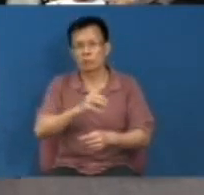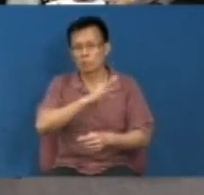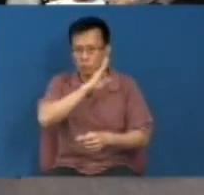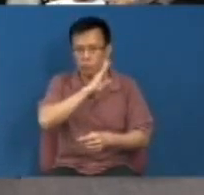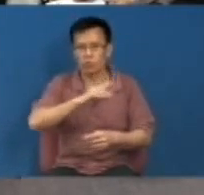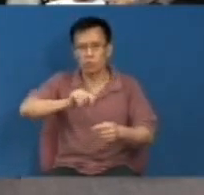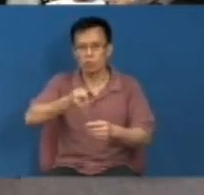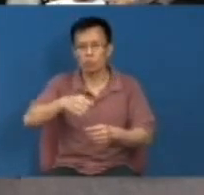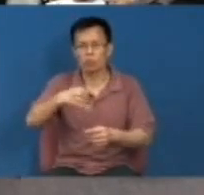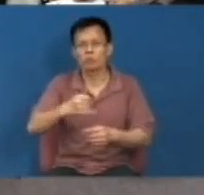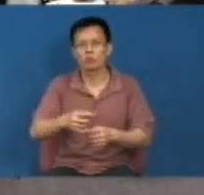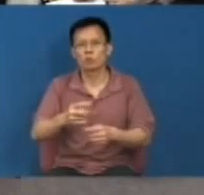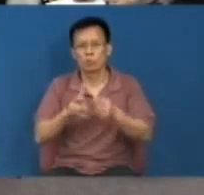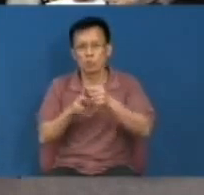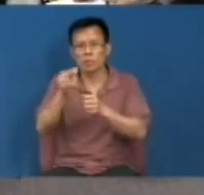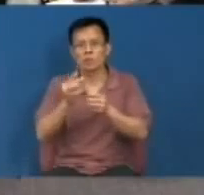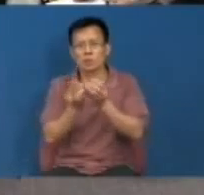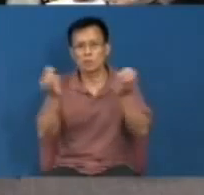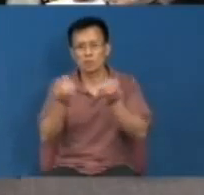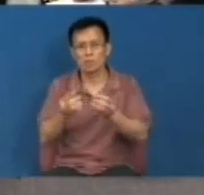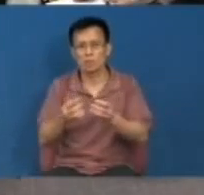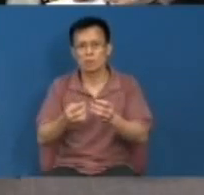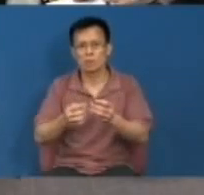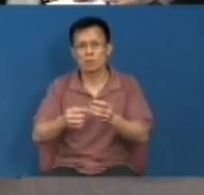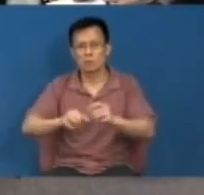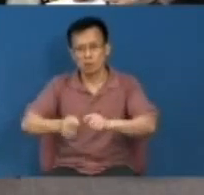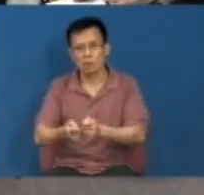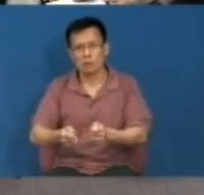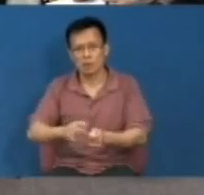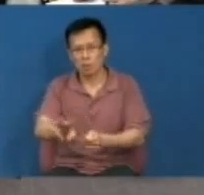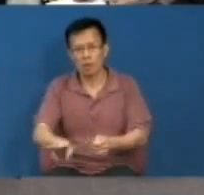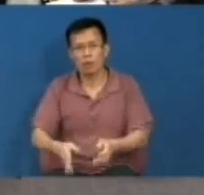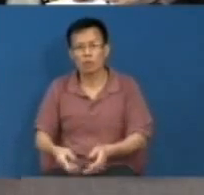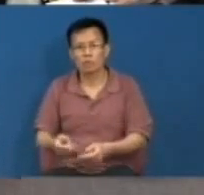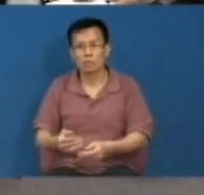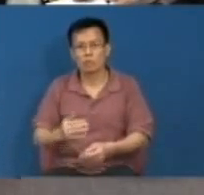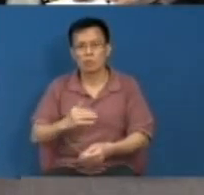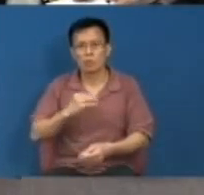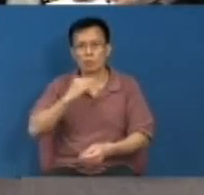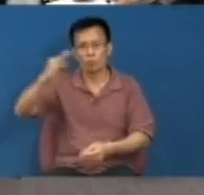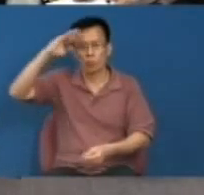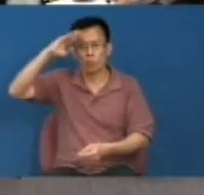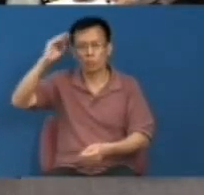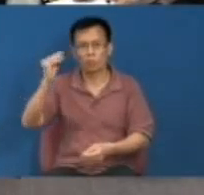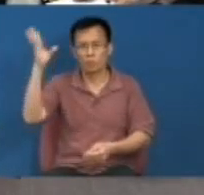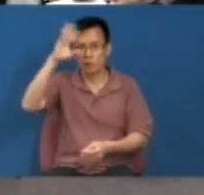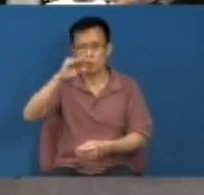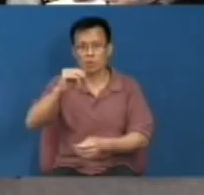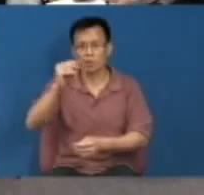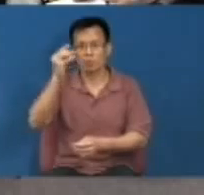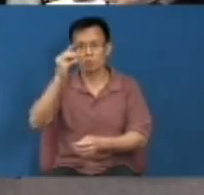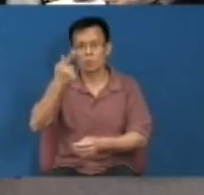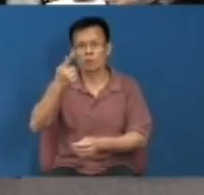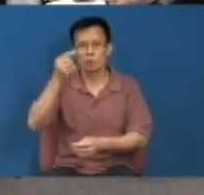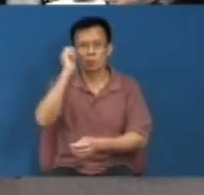有係搞破壞、剪線、整坑渠，就唯一係咁啦。一報警，有人喺裏邊，咁啊三更半夜敲敲門，即係嚇死你，等你快快走，即